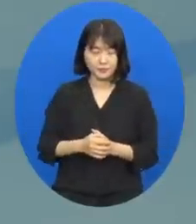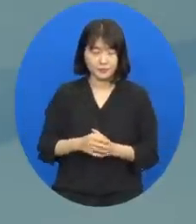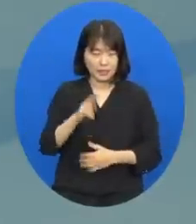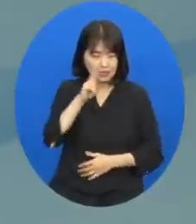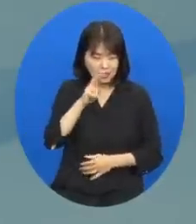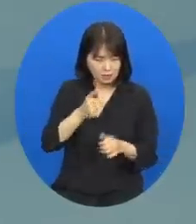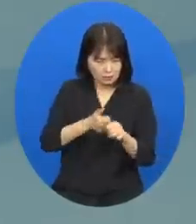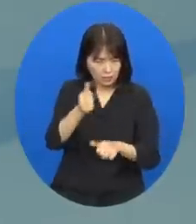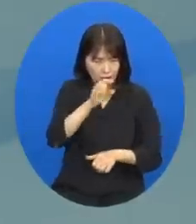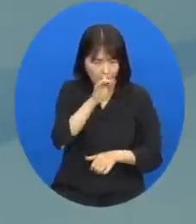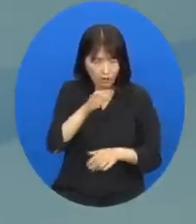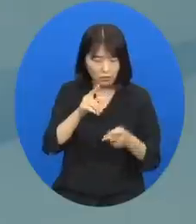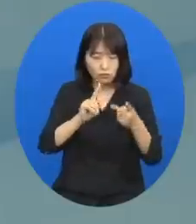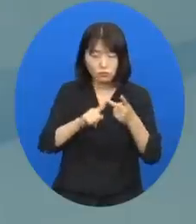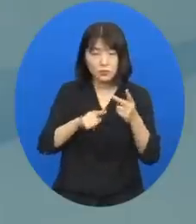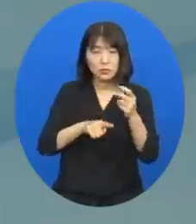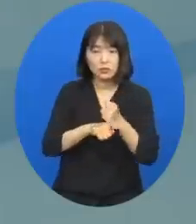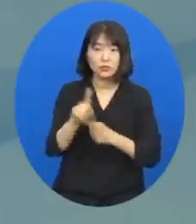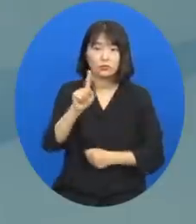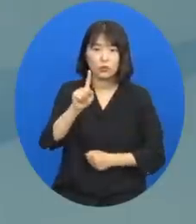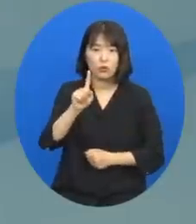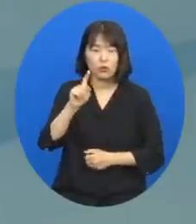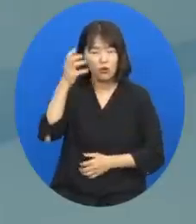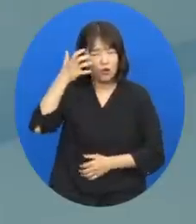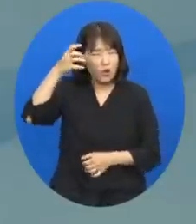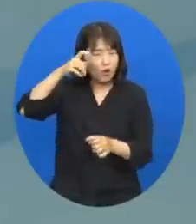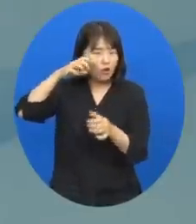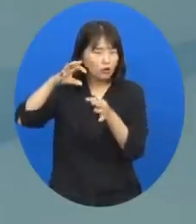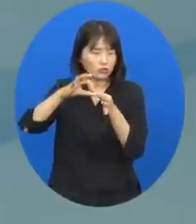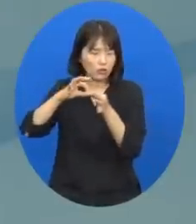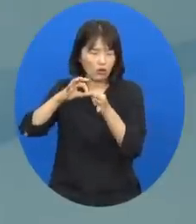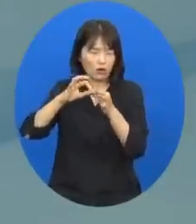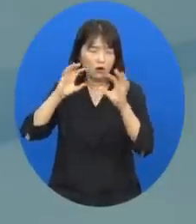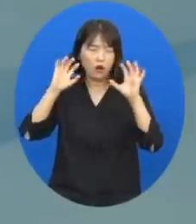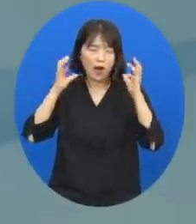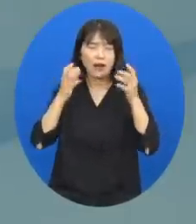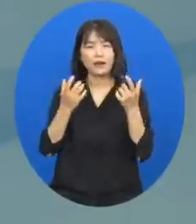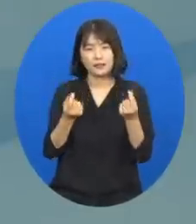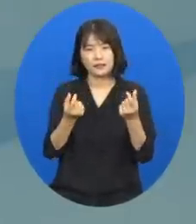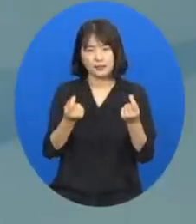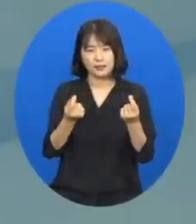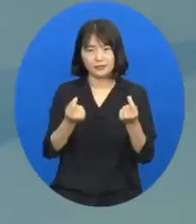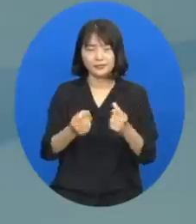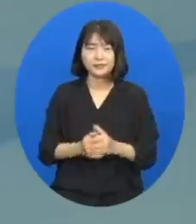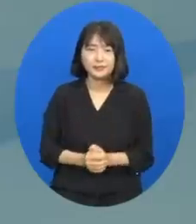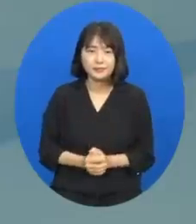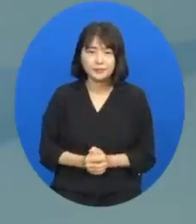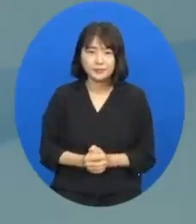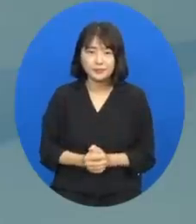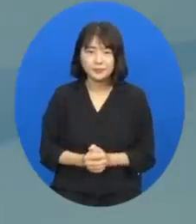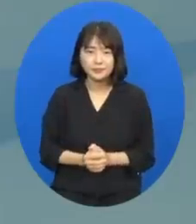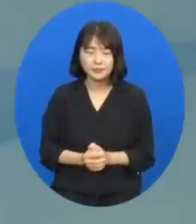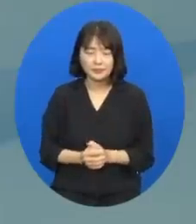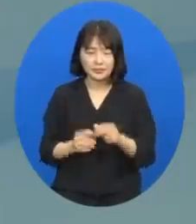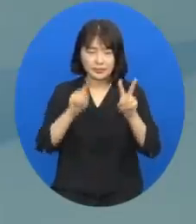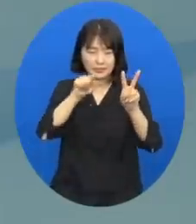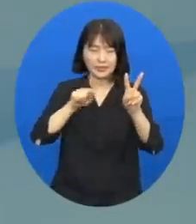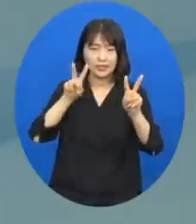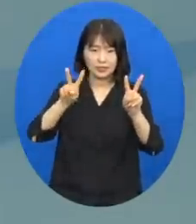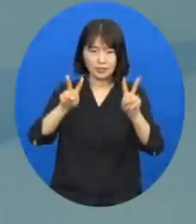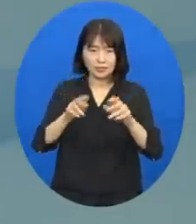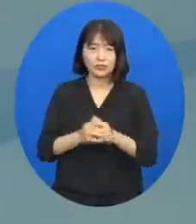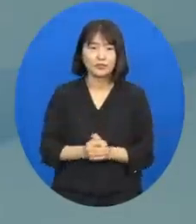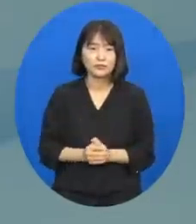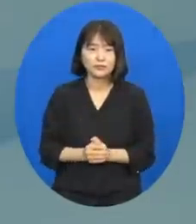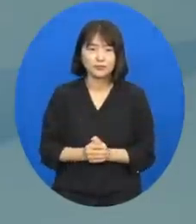있다면 그것은 아직 영적으로 어린아이 기 때문에 그럴 수 있다고 성경은 이야기해요 그래서 2장 2절에 이런